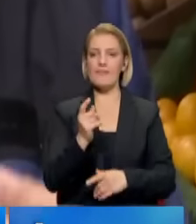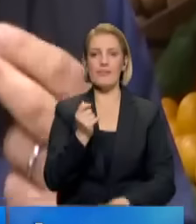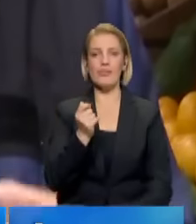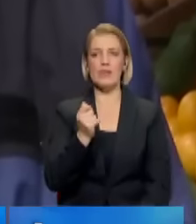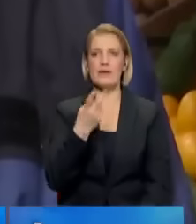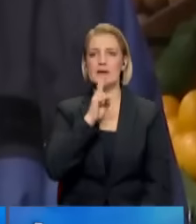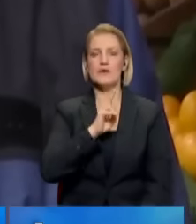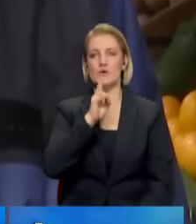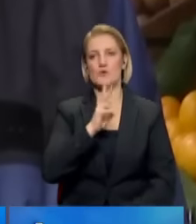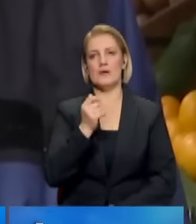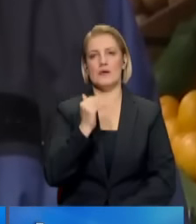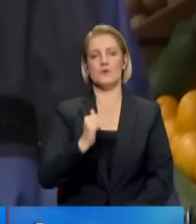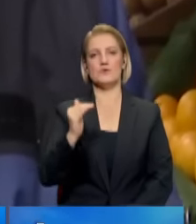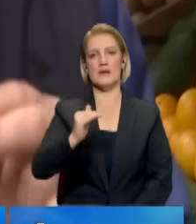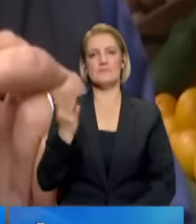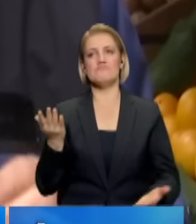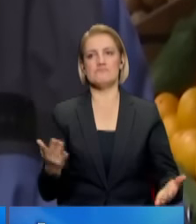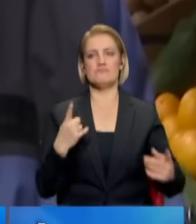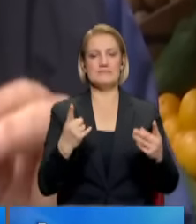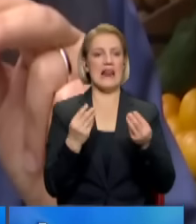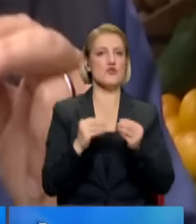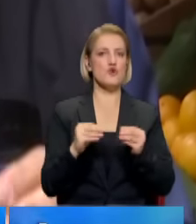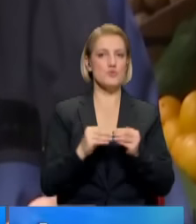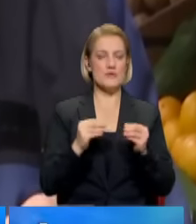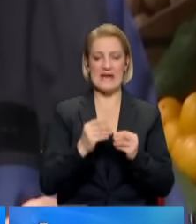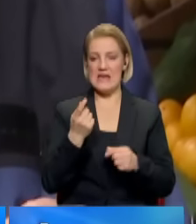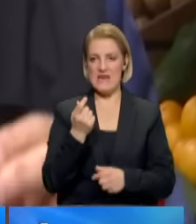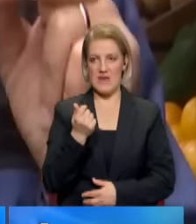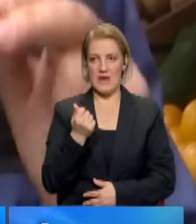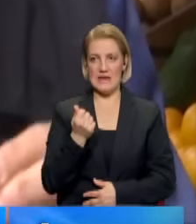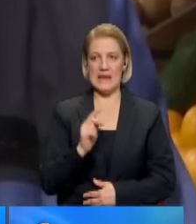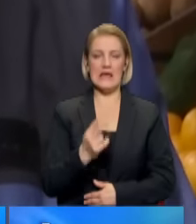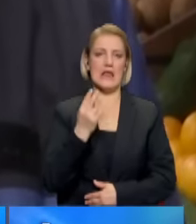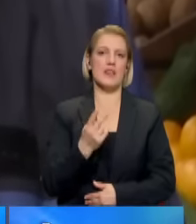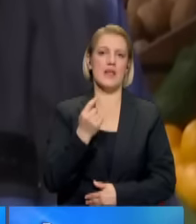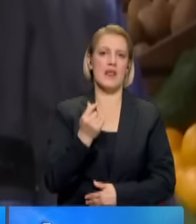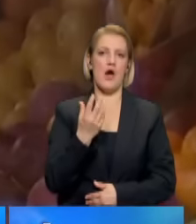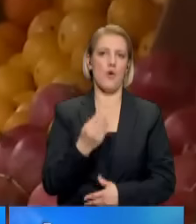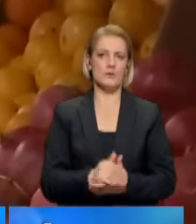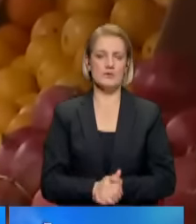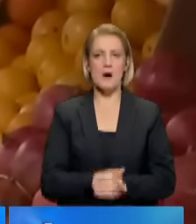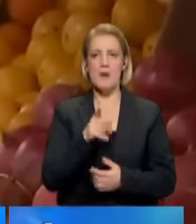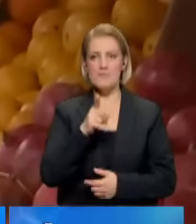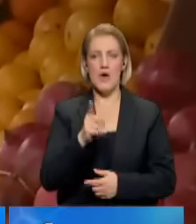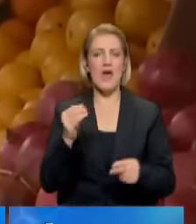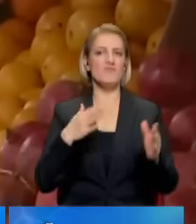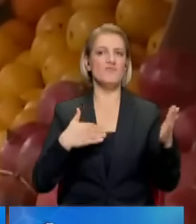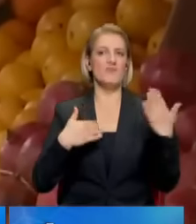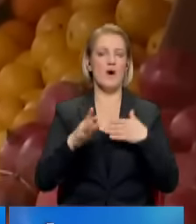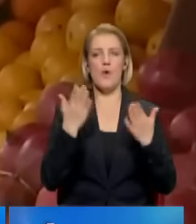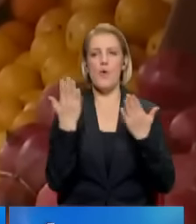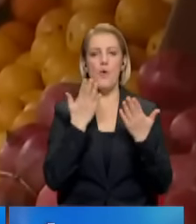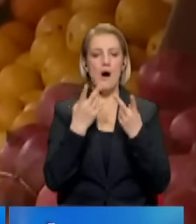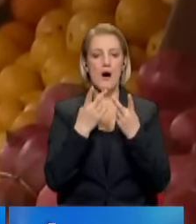fiyatı 200 liraya yükseldi. Yani bir yumurtanın fiyatı 7 liraya yaklaştı. Bu en çok